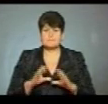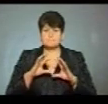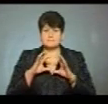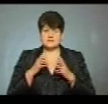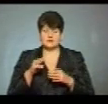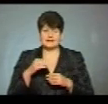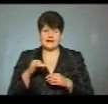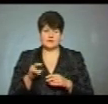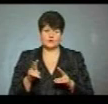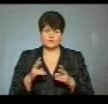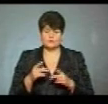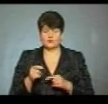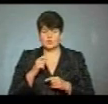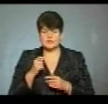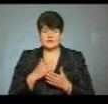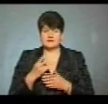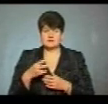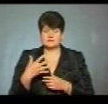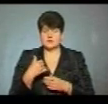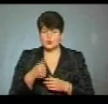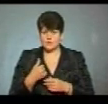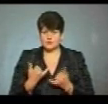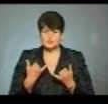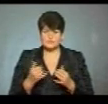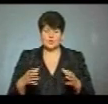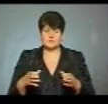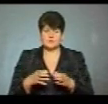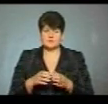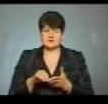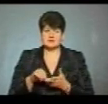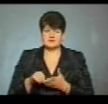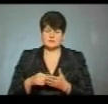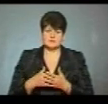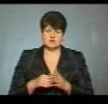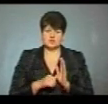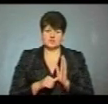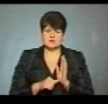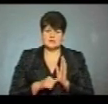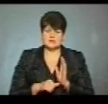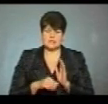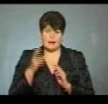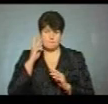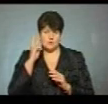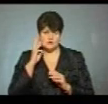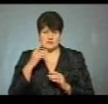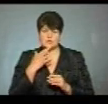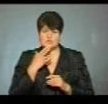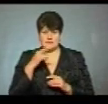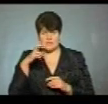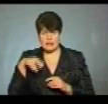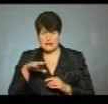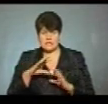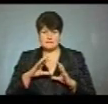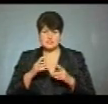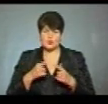Міжнародний трейд-клуб в Україні існує 25 років. Нині він об'єднує представників близько 60 посольств іноземних країн та